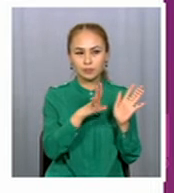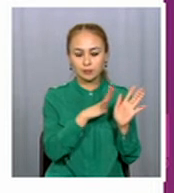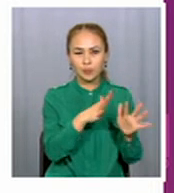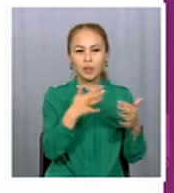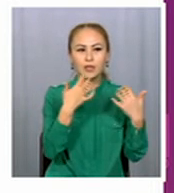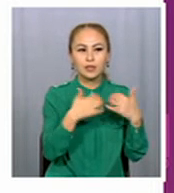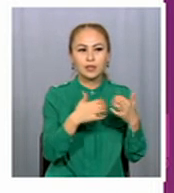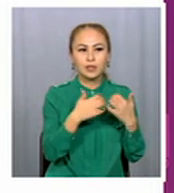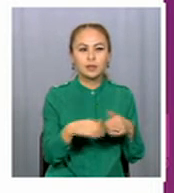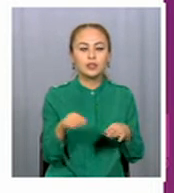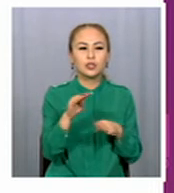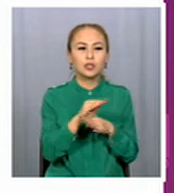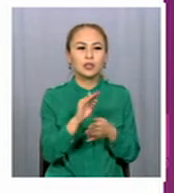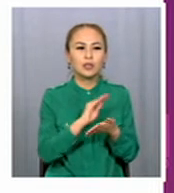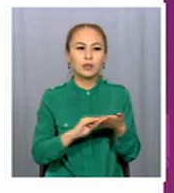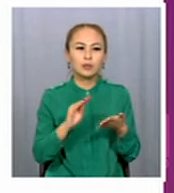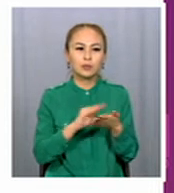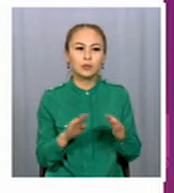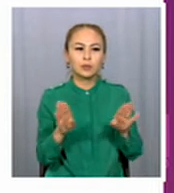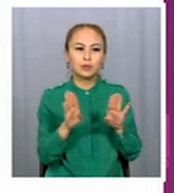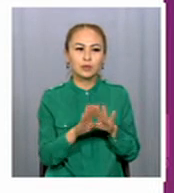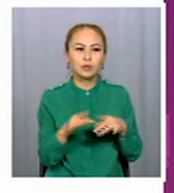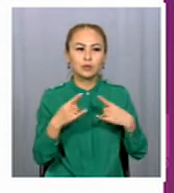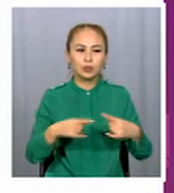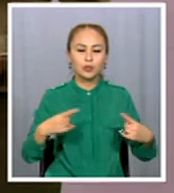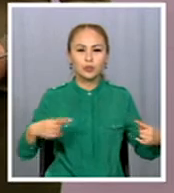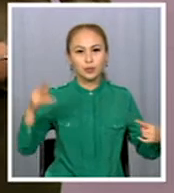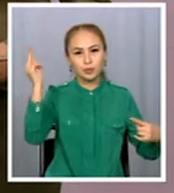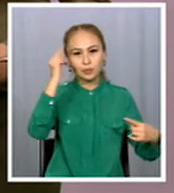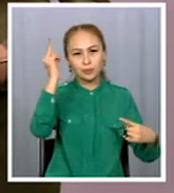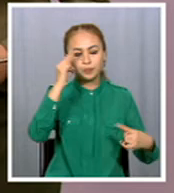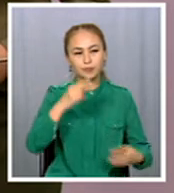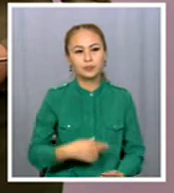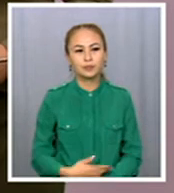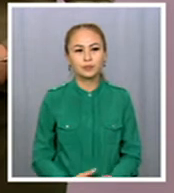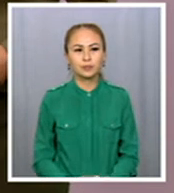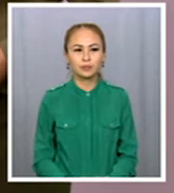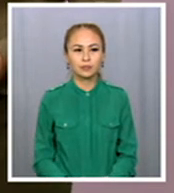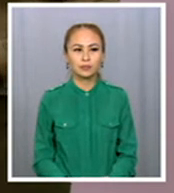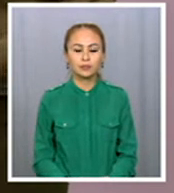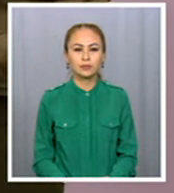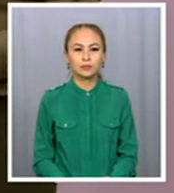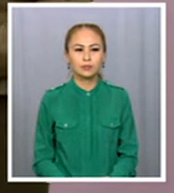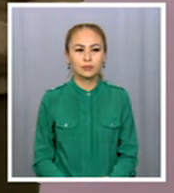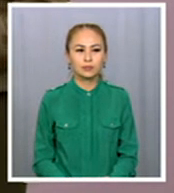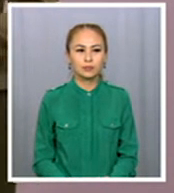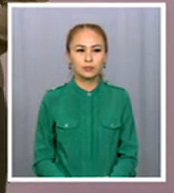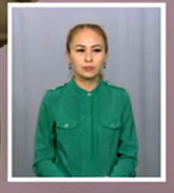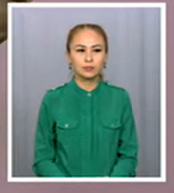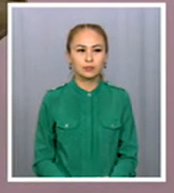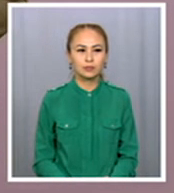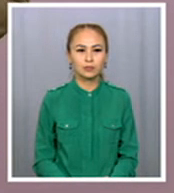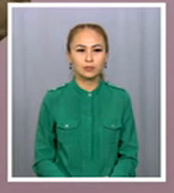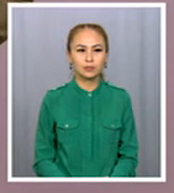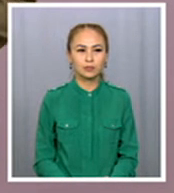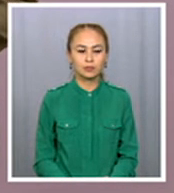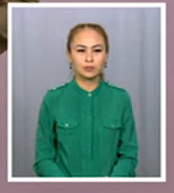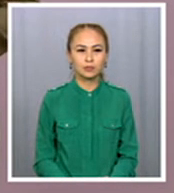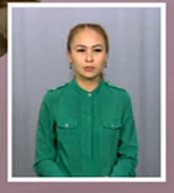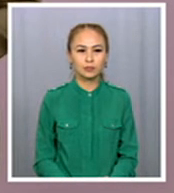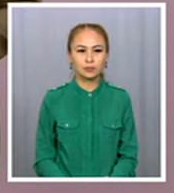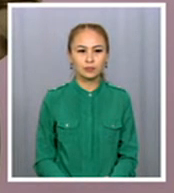құрдыңдар. Санды және әріпті өрнектерді түрлендіруді үйрендіңдер. Бүгінгі